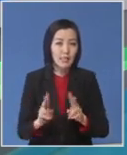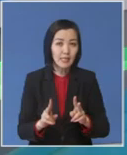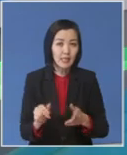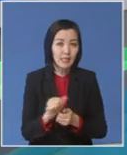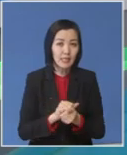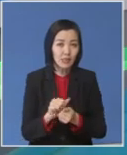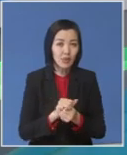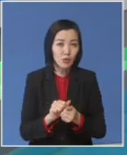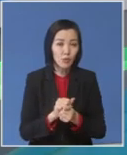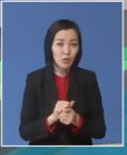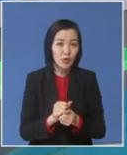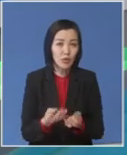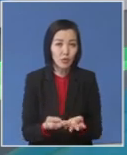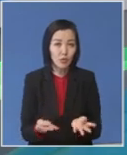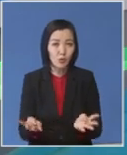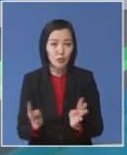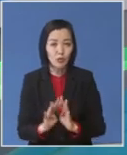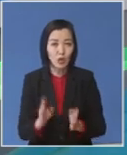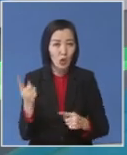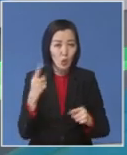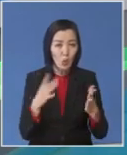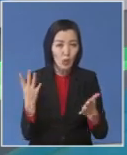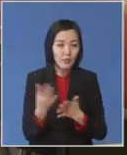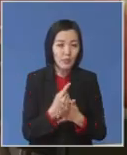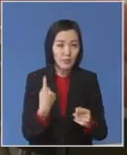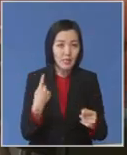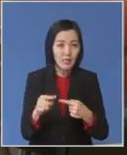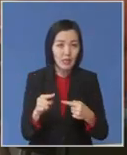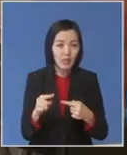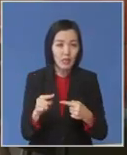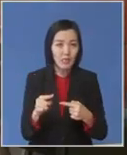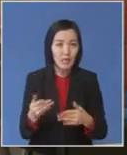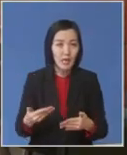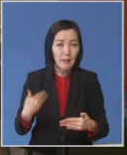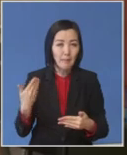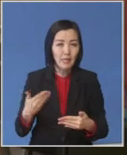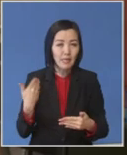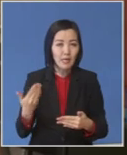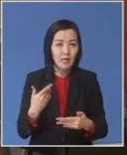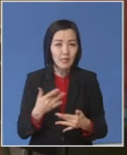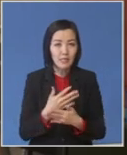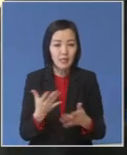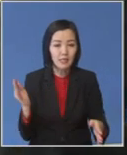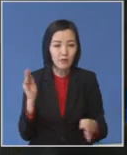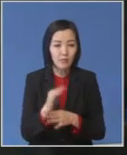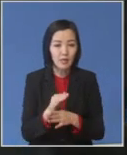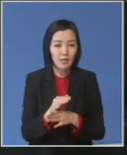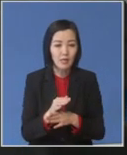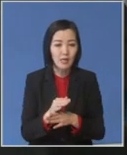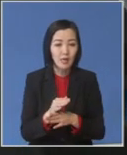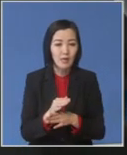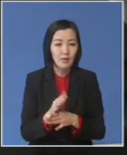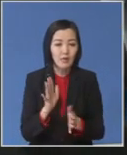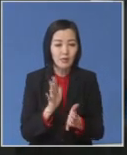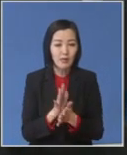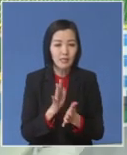жууға қолданылатын шұңғылша ойлап тапты. Оның ерекшелігі минералды заттардың қоспасынан жасалған, яғни бактерияларды жояды. Осы